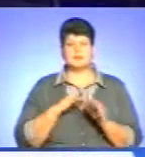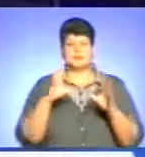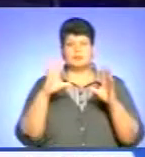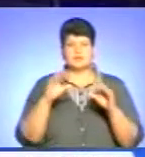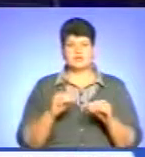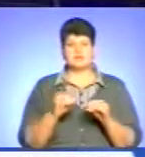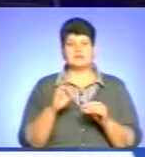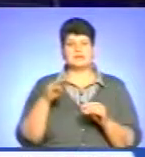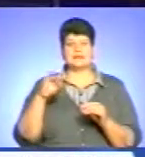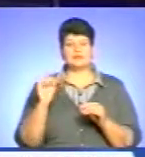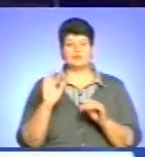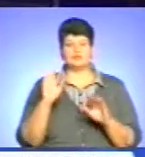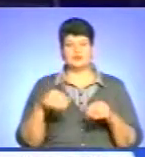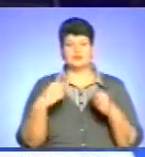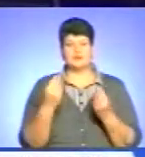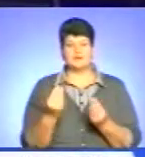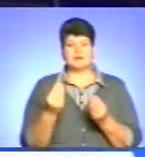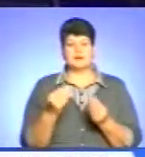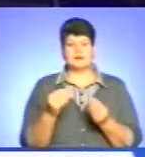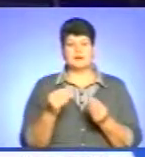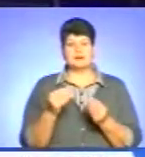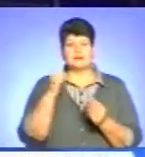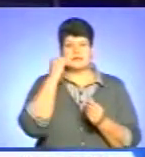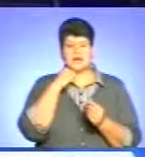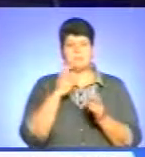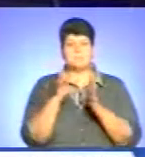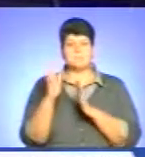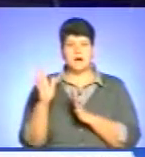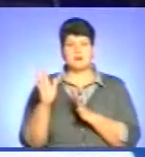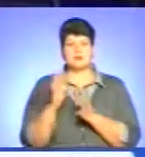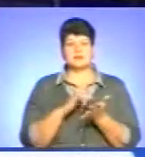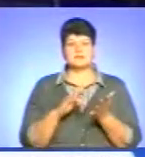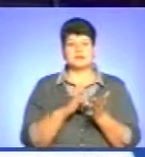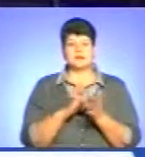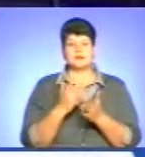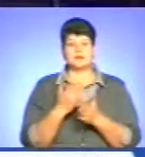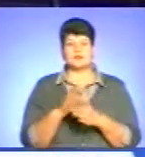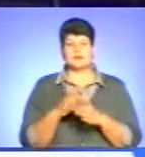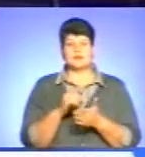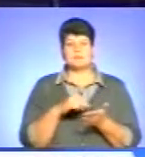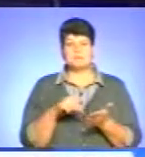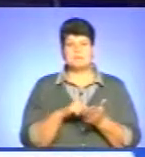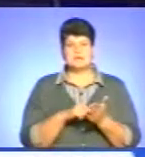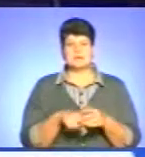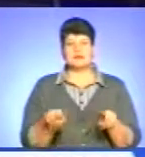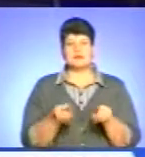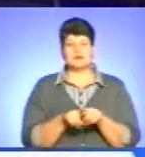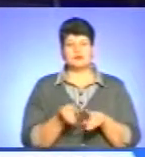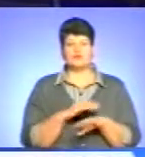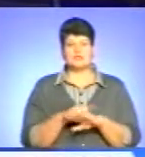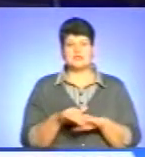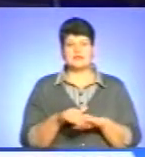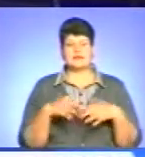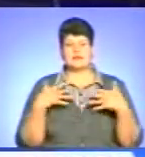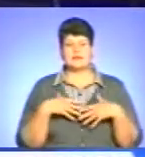тиском, перебоями вода подаватиметься у мікрорайон Старого парку та центральну частину міста, а також на вулиці Татарська,